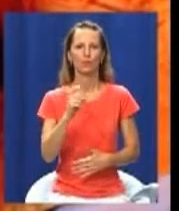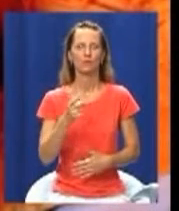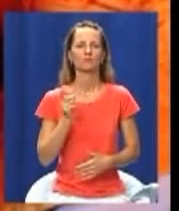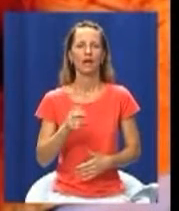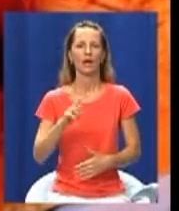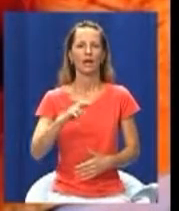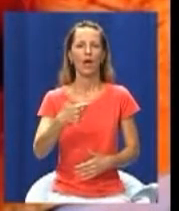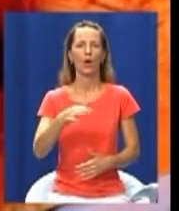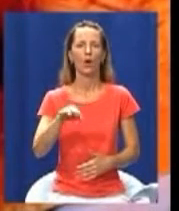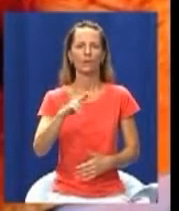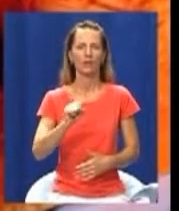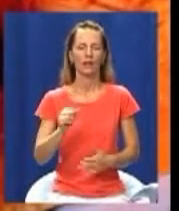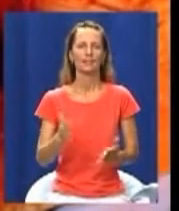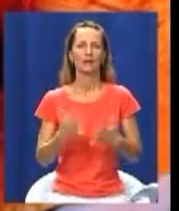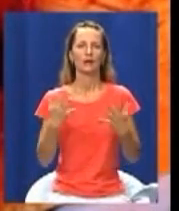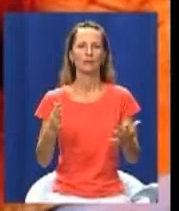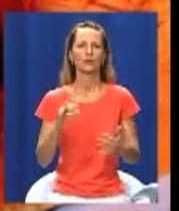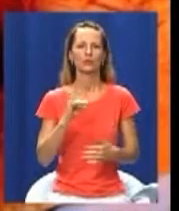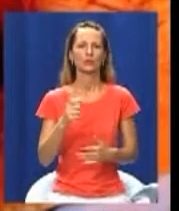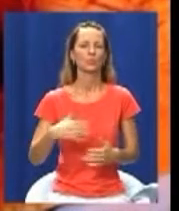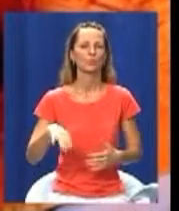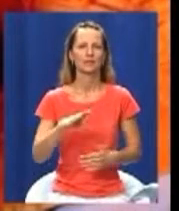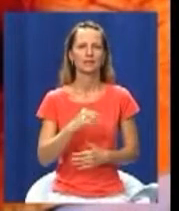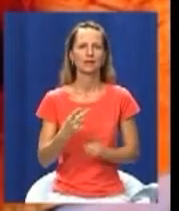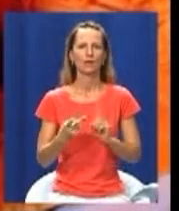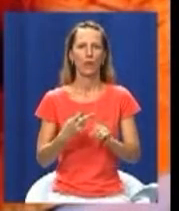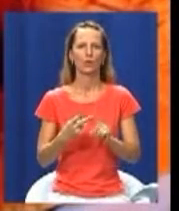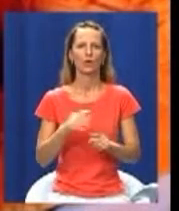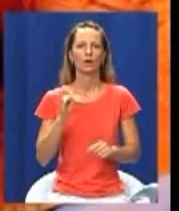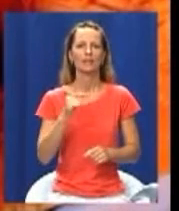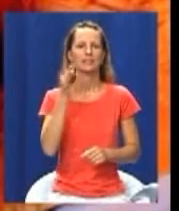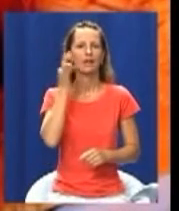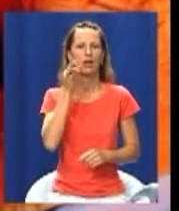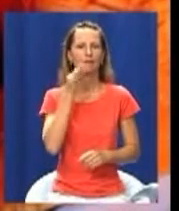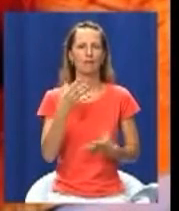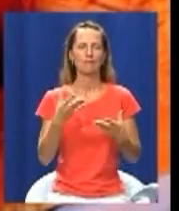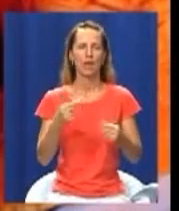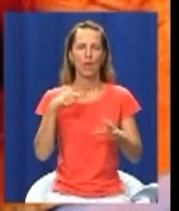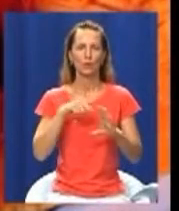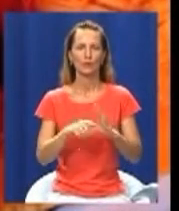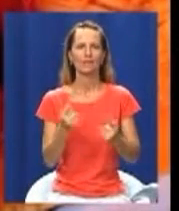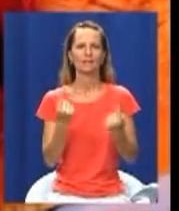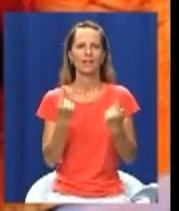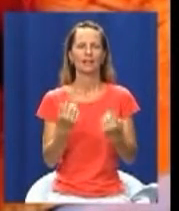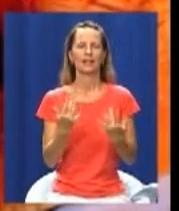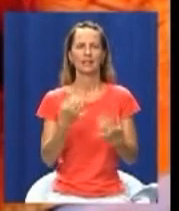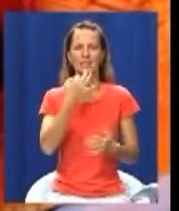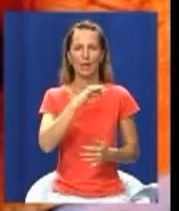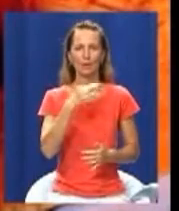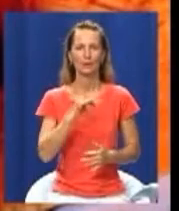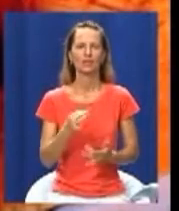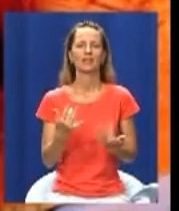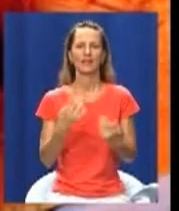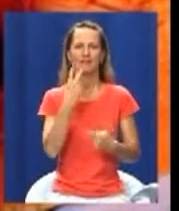ягода. По-перше, найбільша з усіх, по-друге, із соковитим м'якушем і великою кількістю зернят.